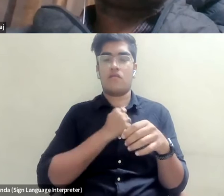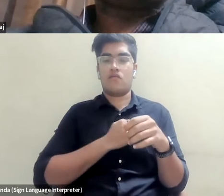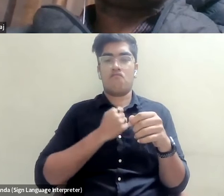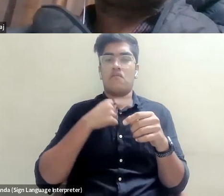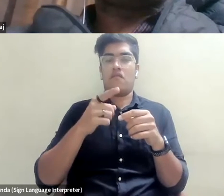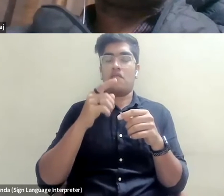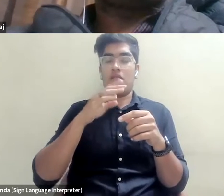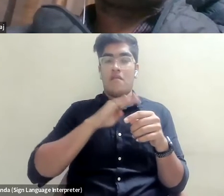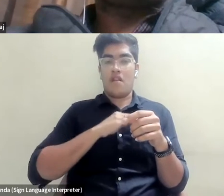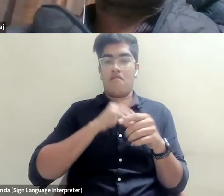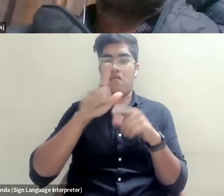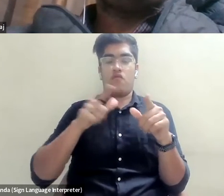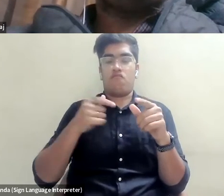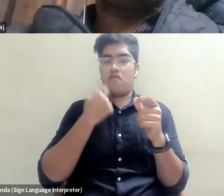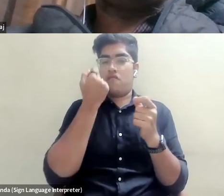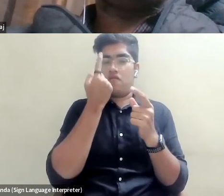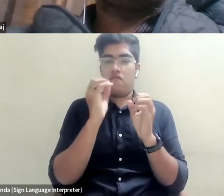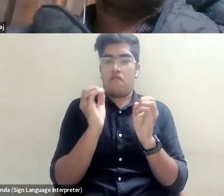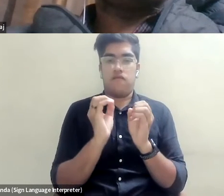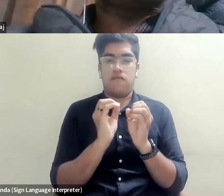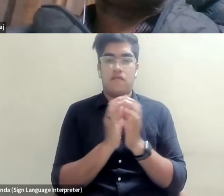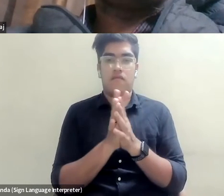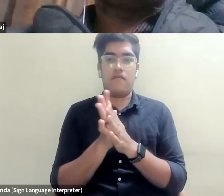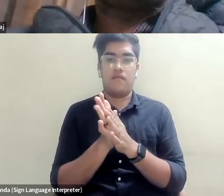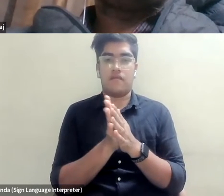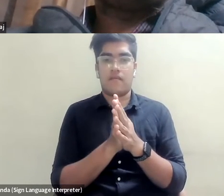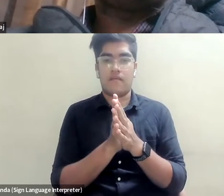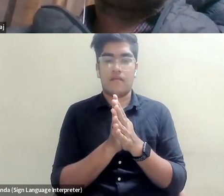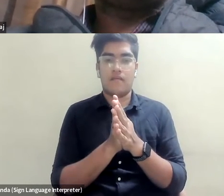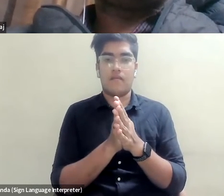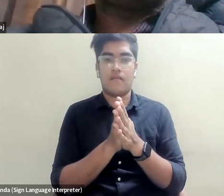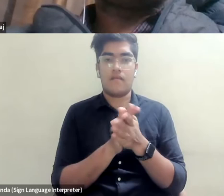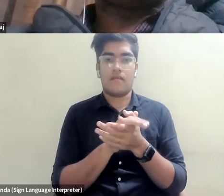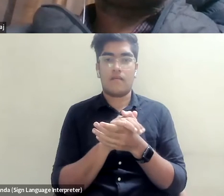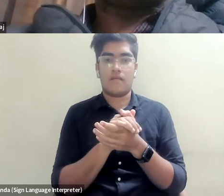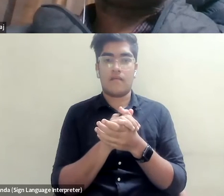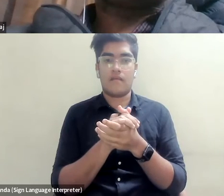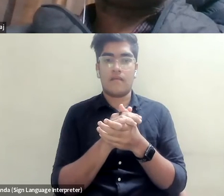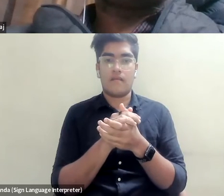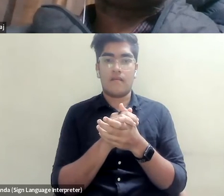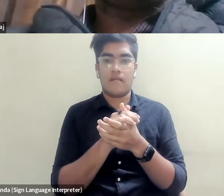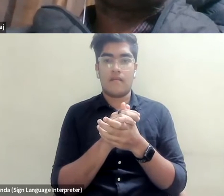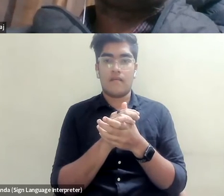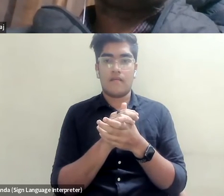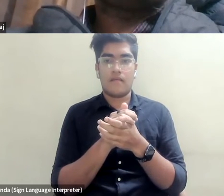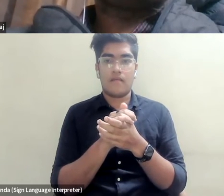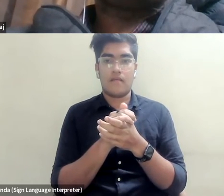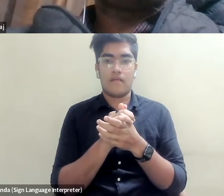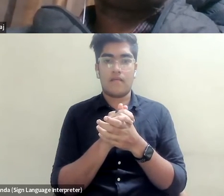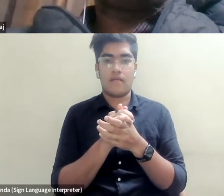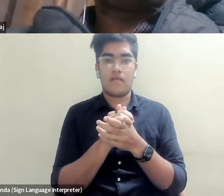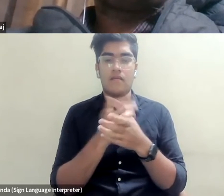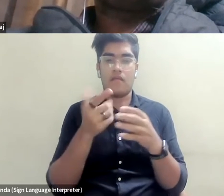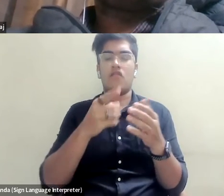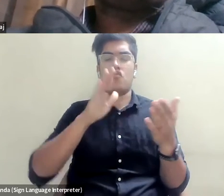तुझं घर लावूनी इटेवर इट, करून हमाली तुझ्यासाठी रे मोडली आमची पाठ. अभी बहुत बड़ा गाना